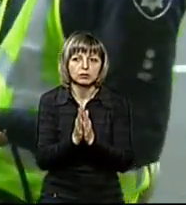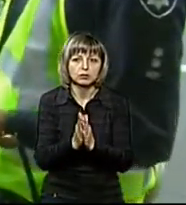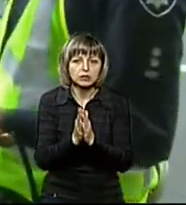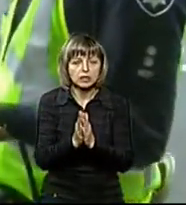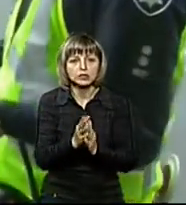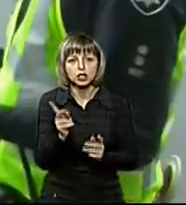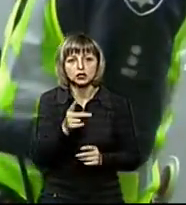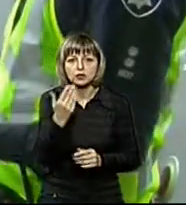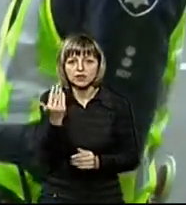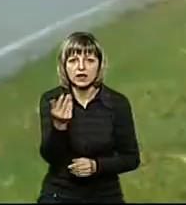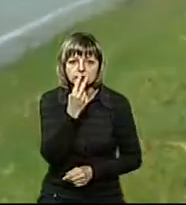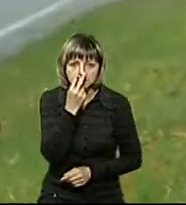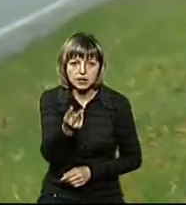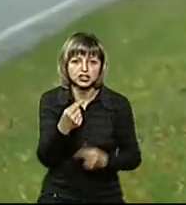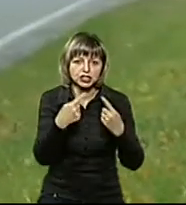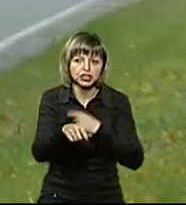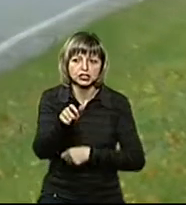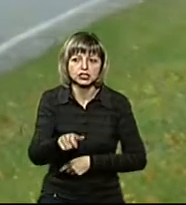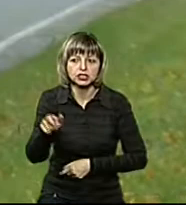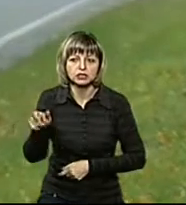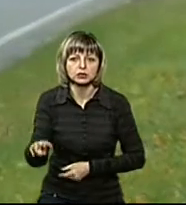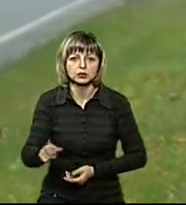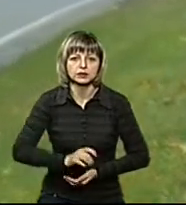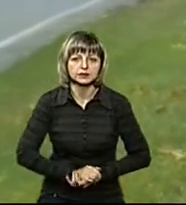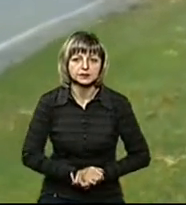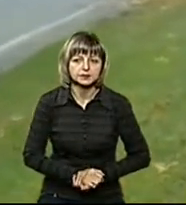бачили на ділянці дороги.